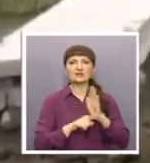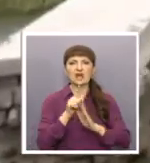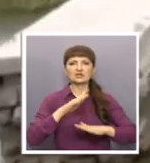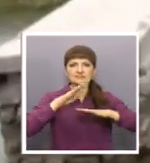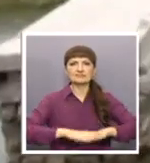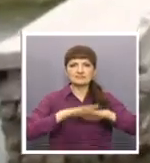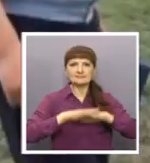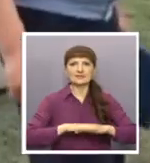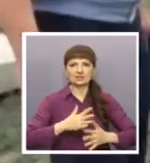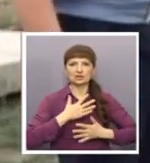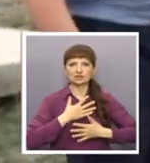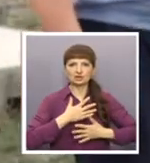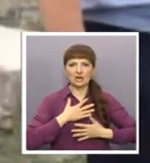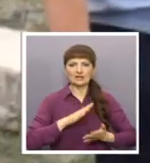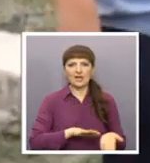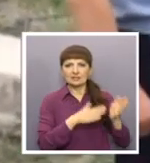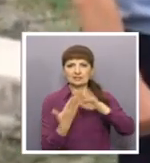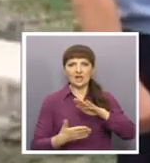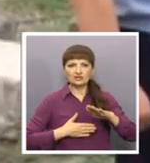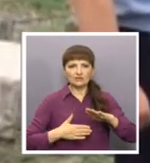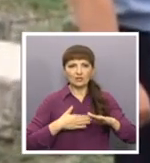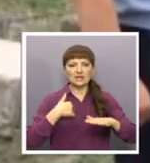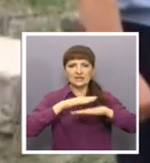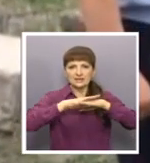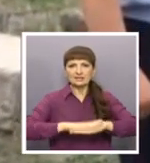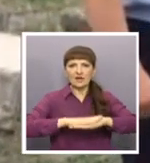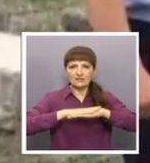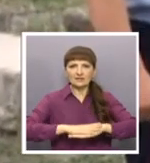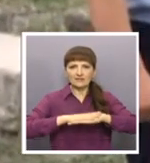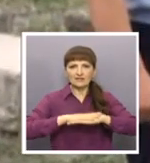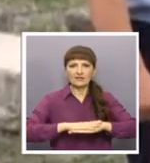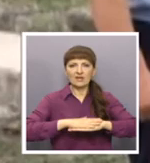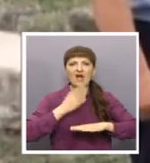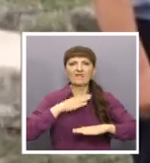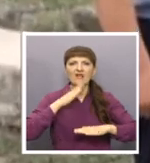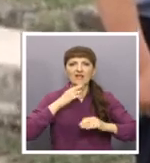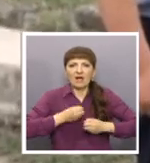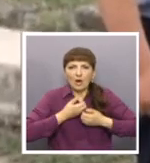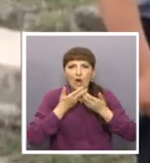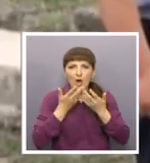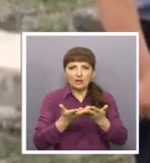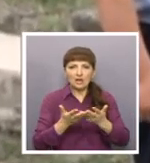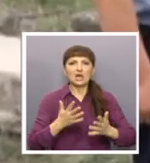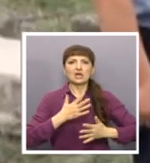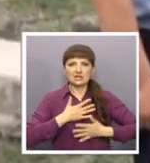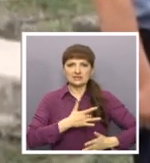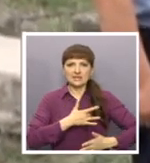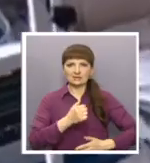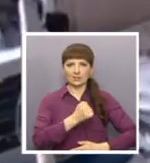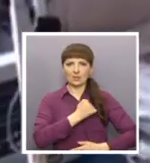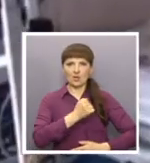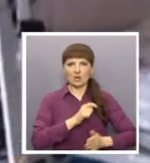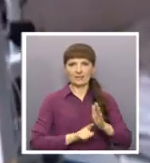оказывать первую помощь. Перевернул на живот и вот так надавливал на спину. Вода из легких вышла и появилось сердцебиение.